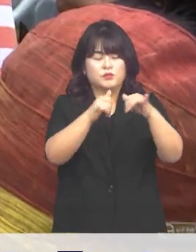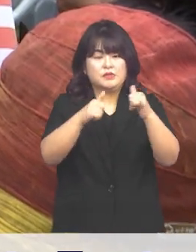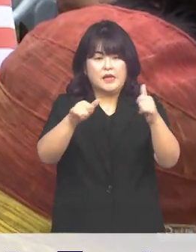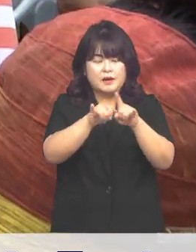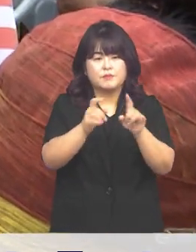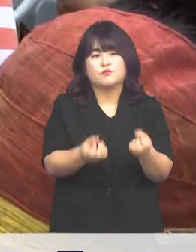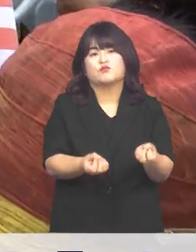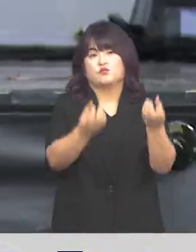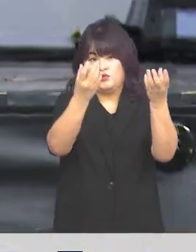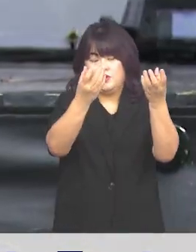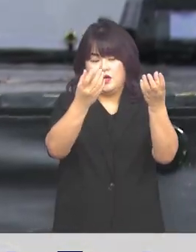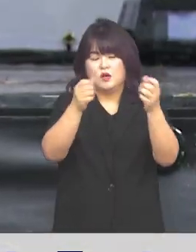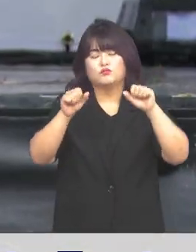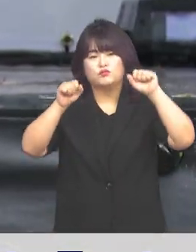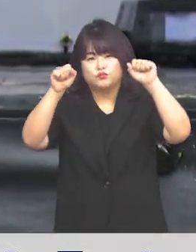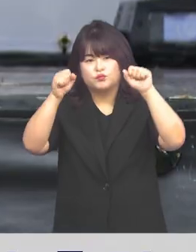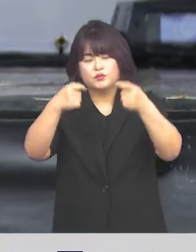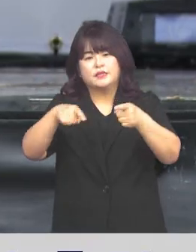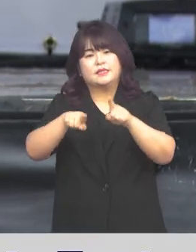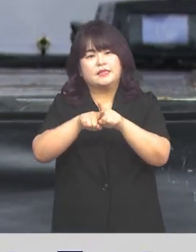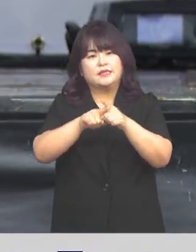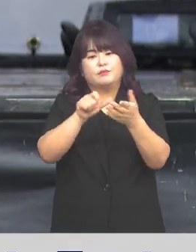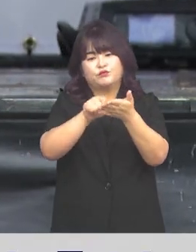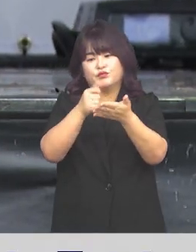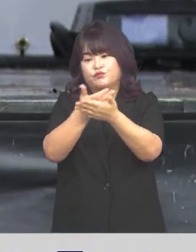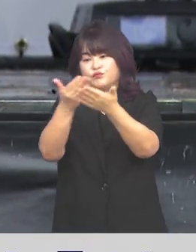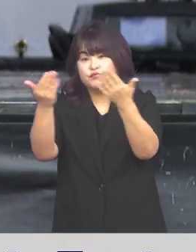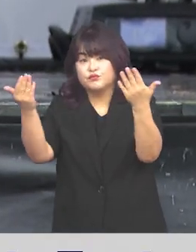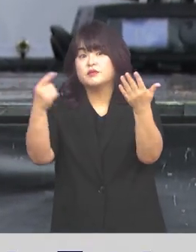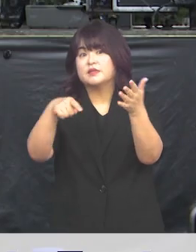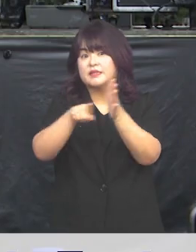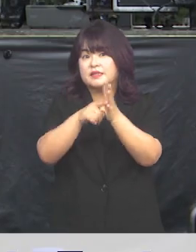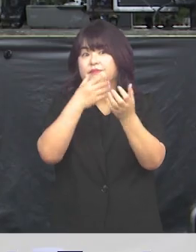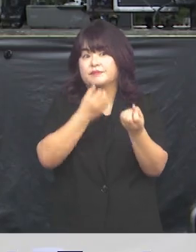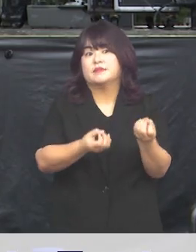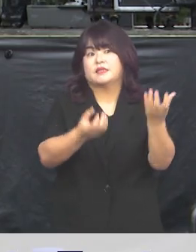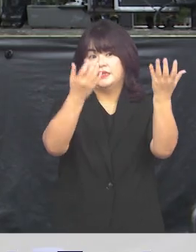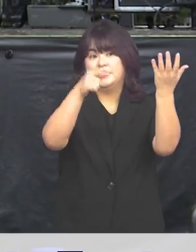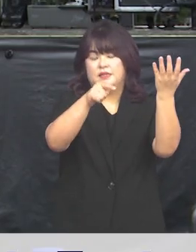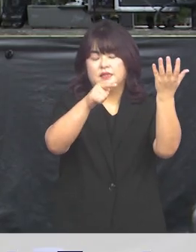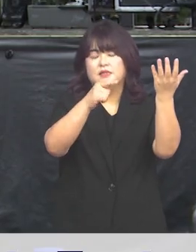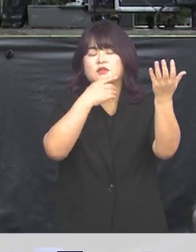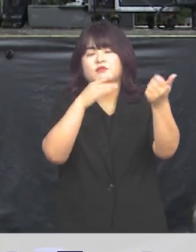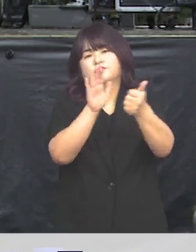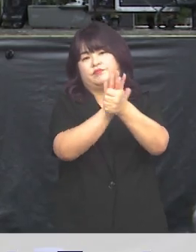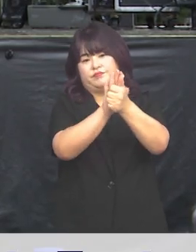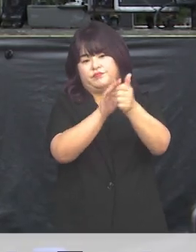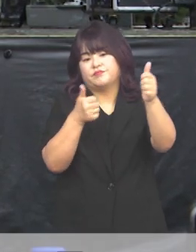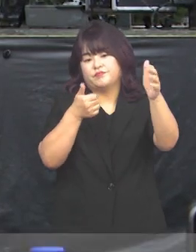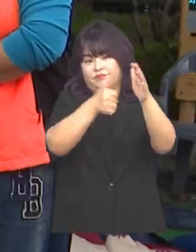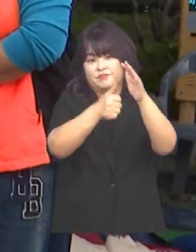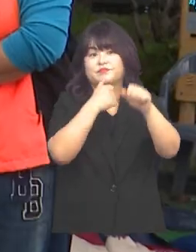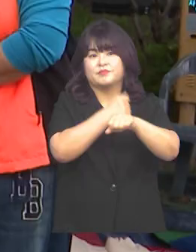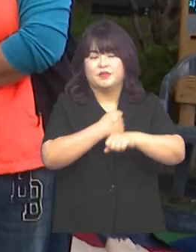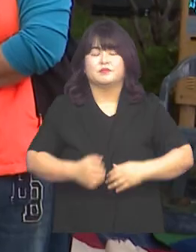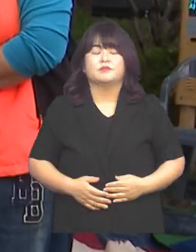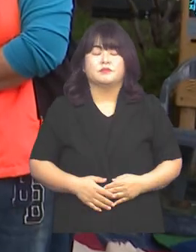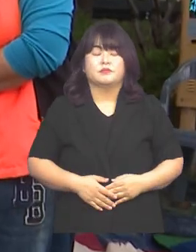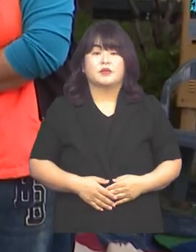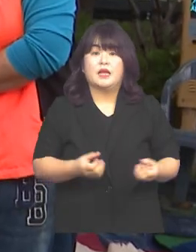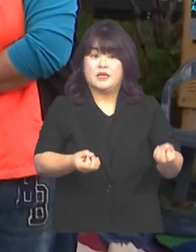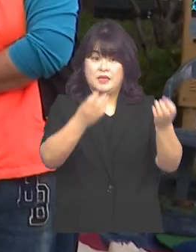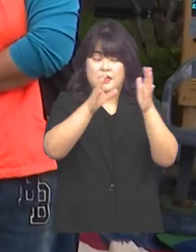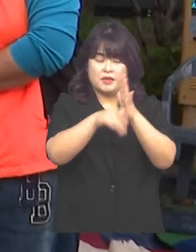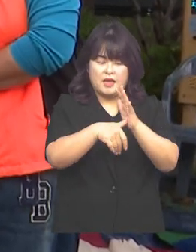열린 우리 동네 운동회 및 주민자치 작품 발표회를 찾아 주민들에게 축하의 뜻을 전했습니다.